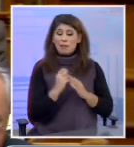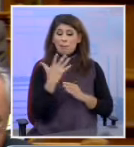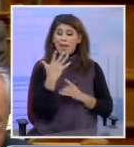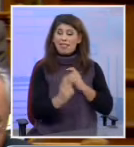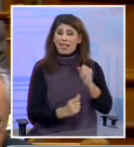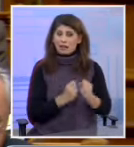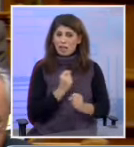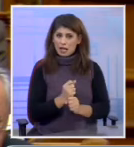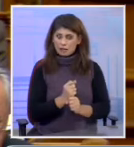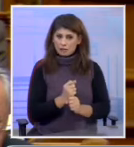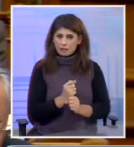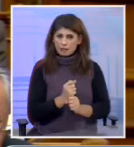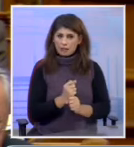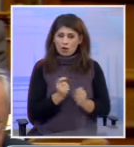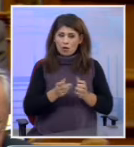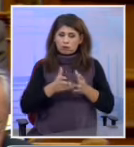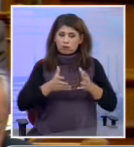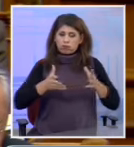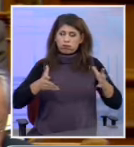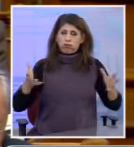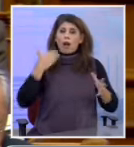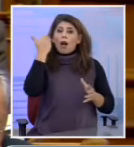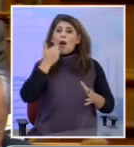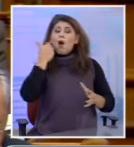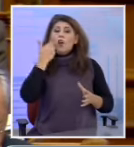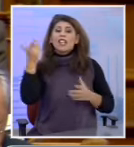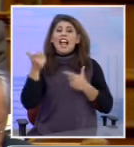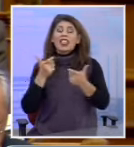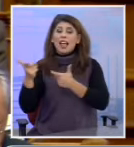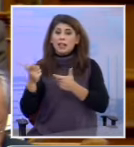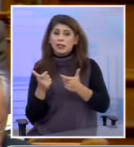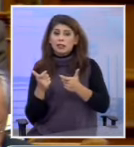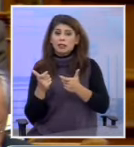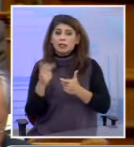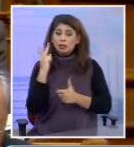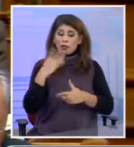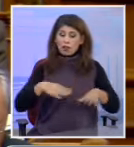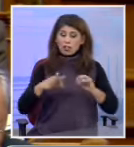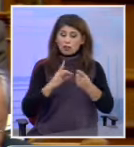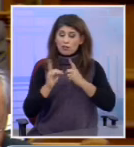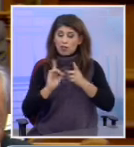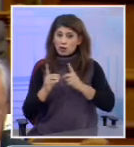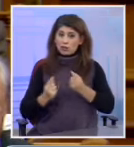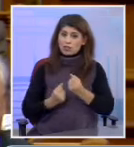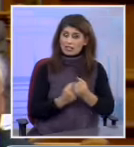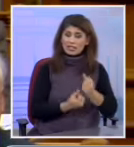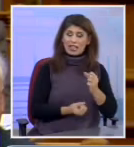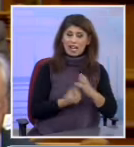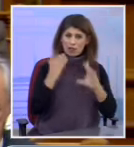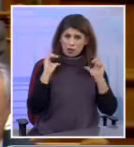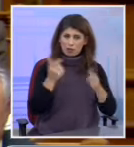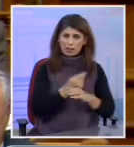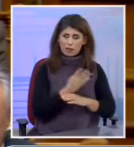πενταετίας που διόγκωσε τα κόκκινα δάνεια των δύο πρώτων συμφωνιών που στηρίξατε, η Νέα Δημοκρατία και το